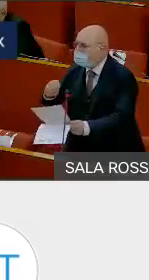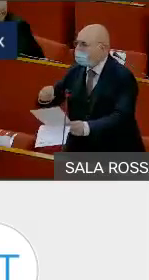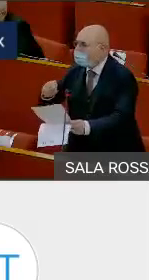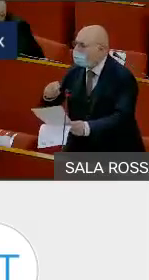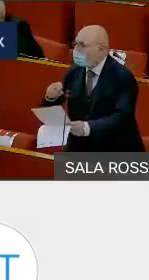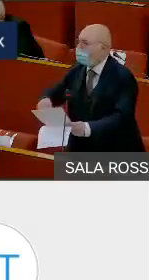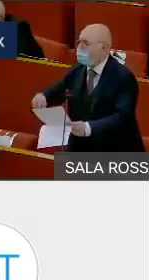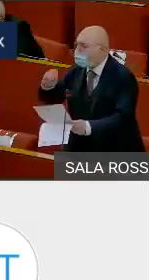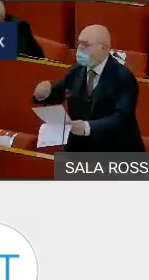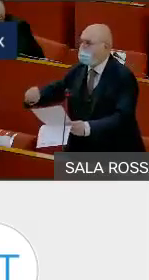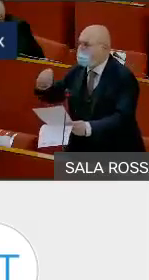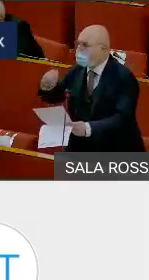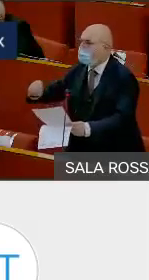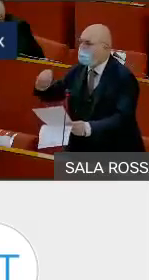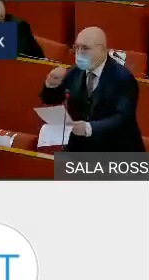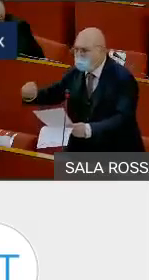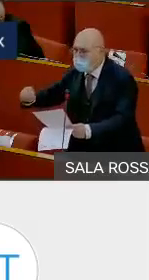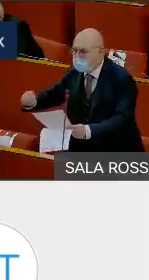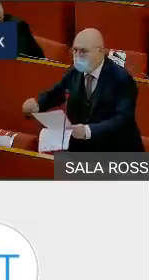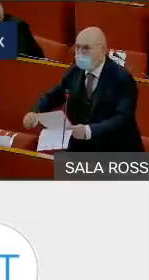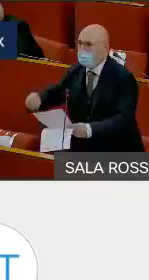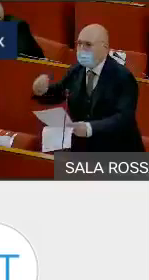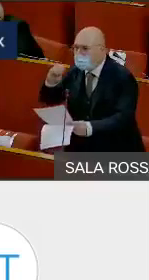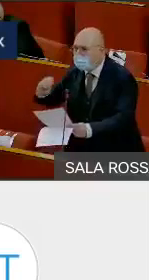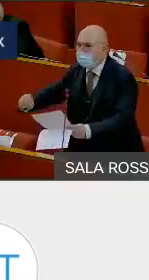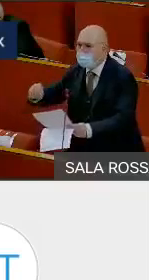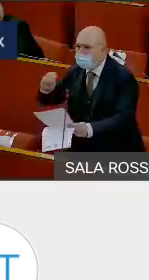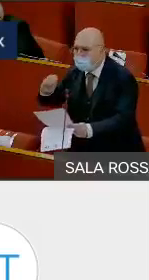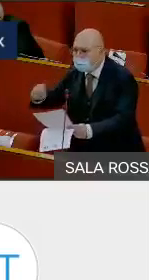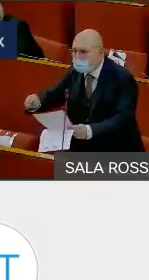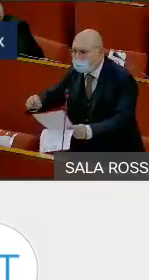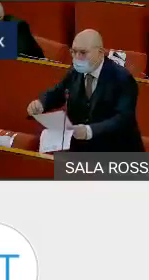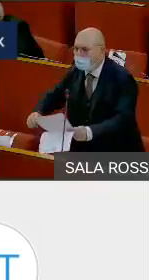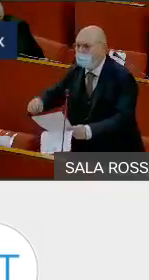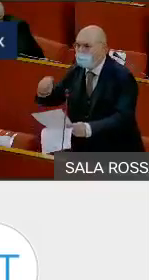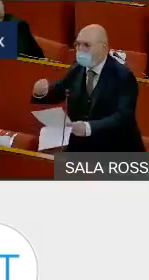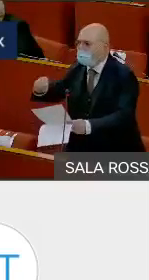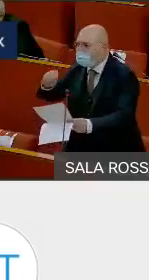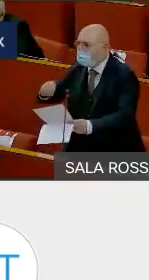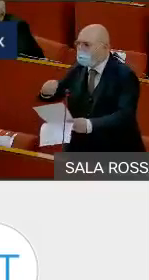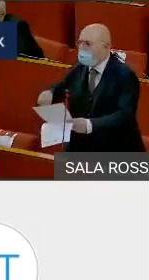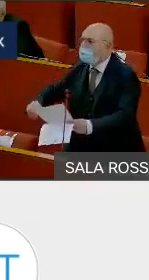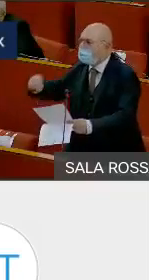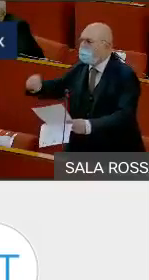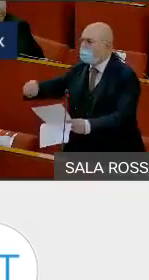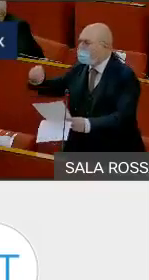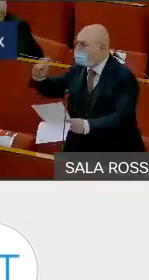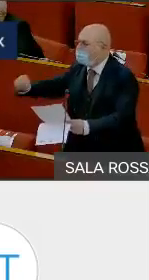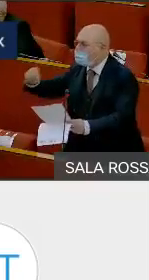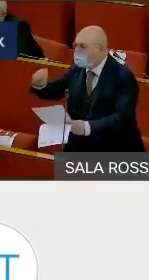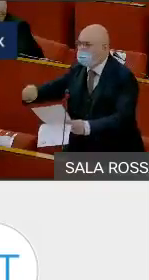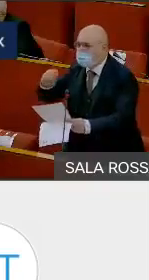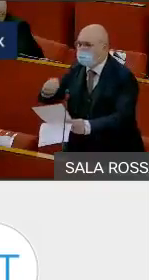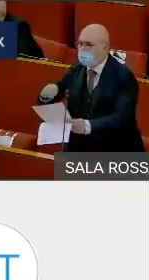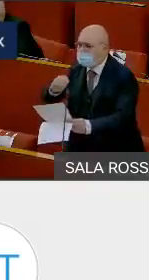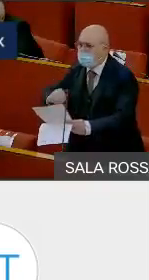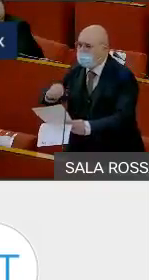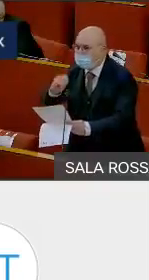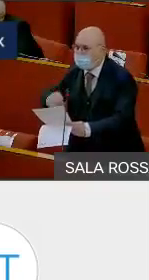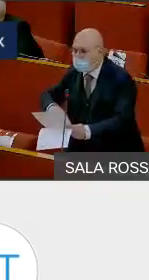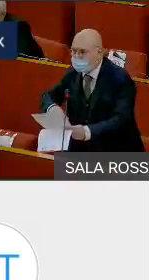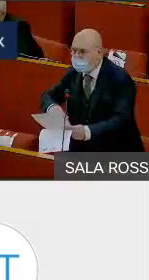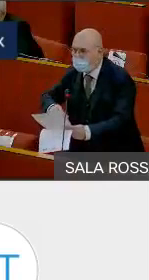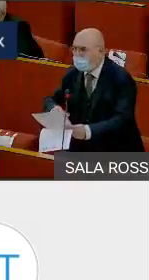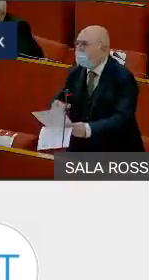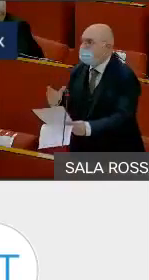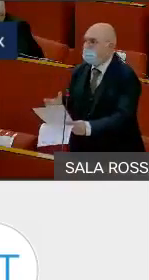che dice chiaramente che chiede che la regione cambi la pianificazione territoriale per dire felici vale insediamento diffuso e non insediamento